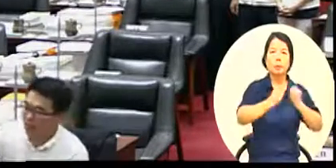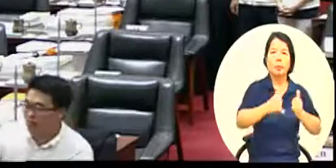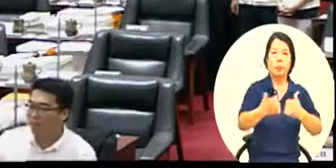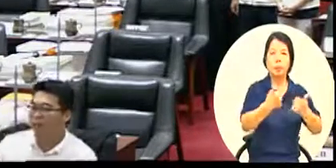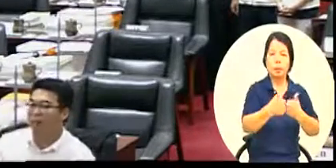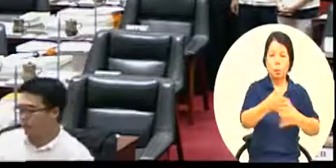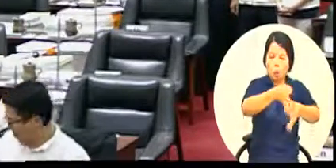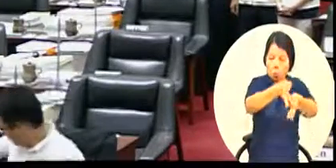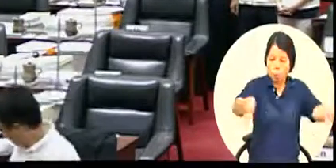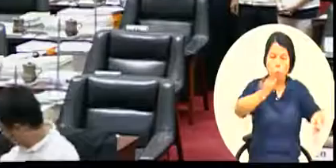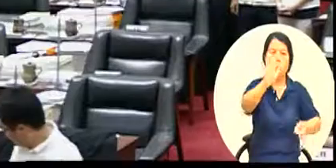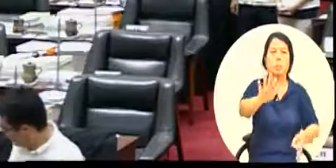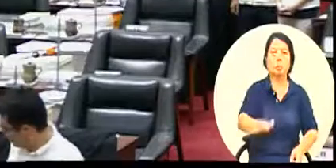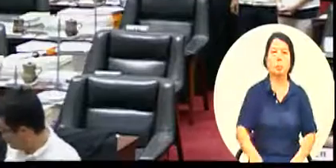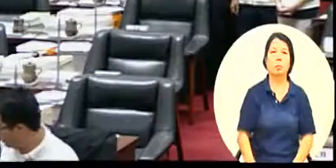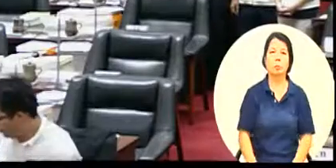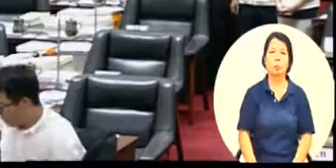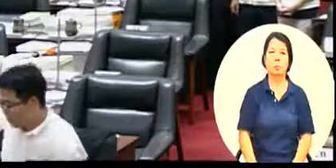即。